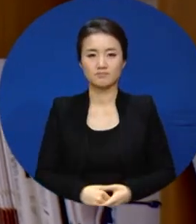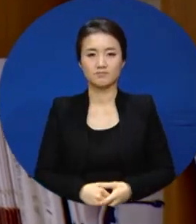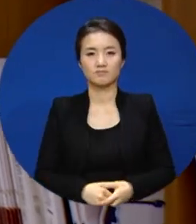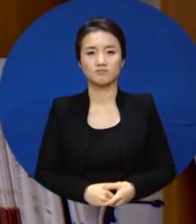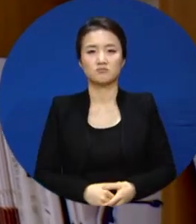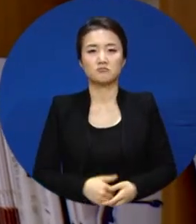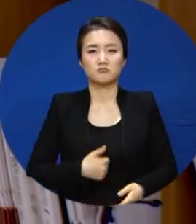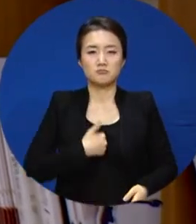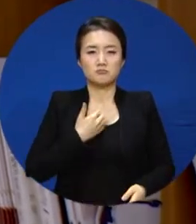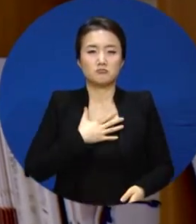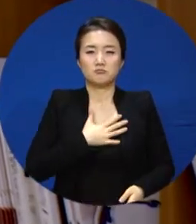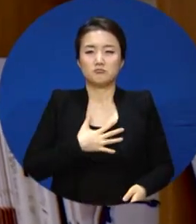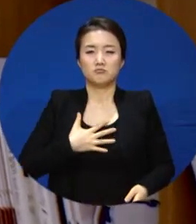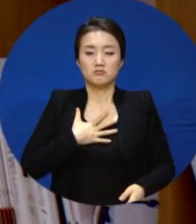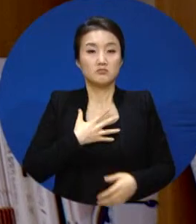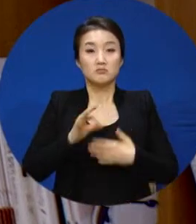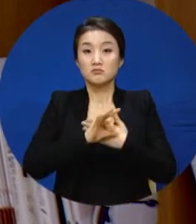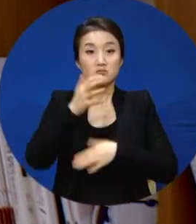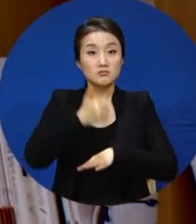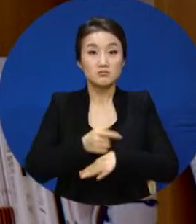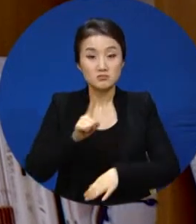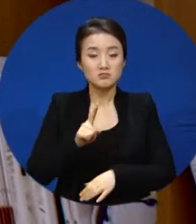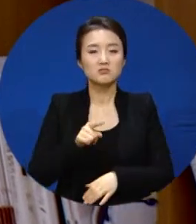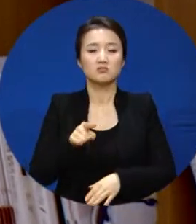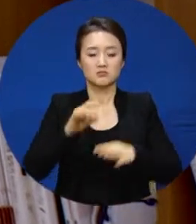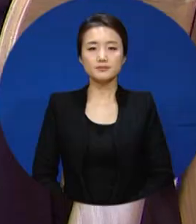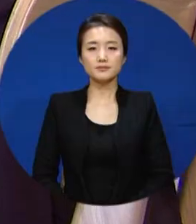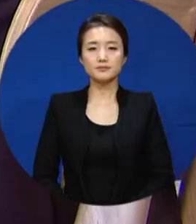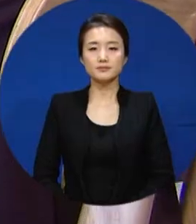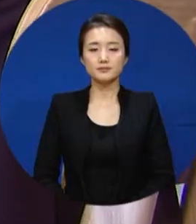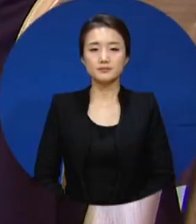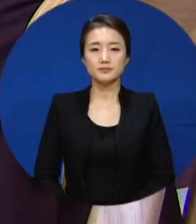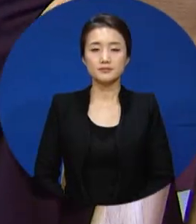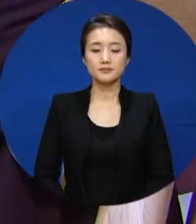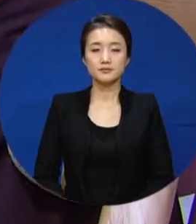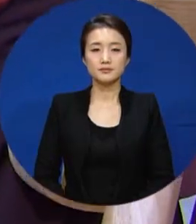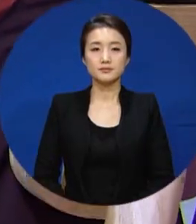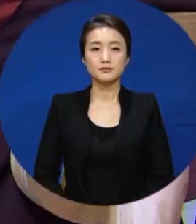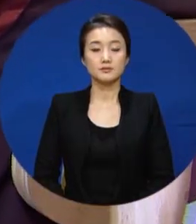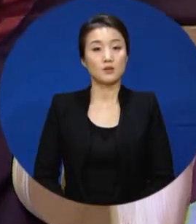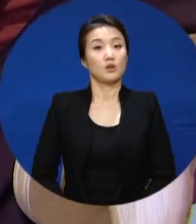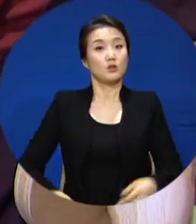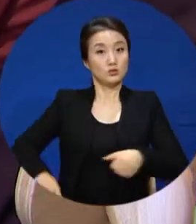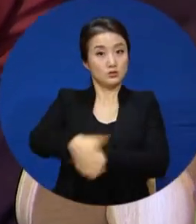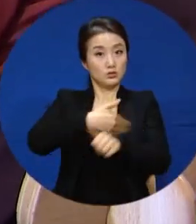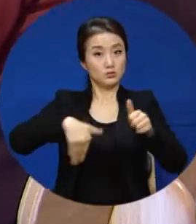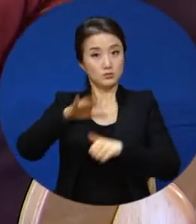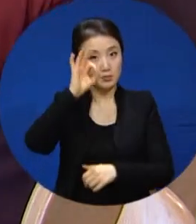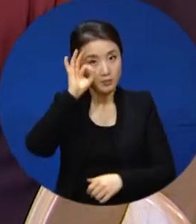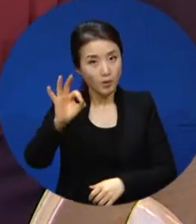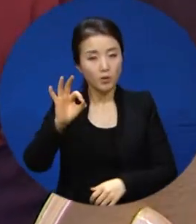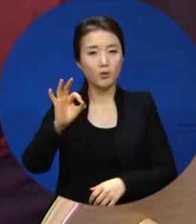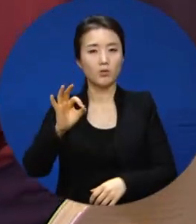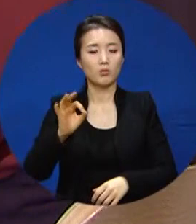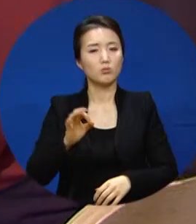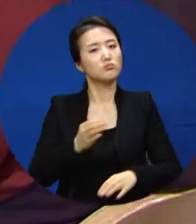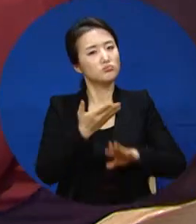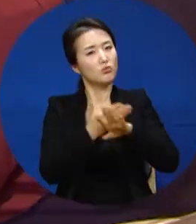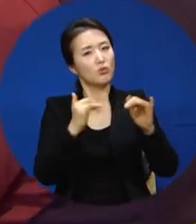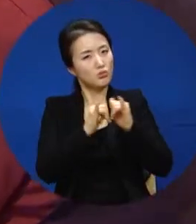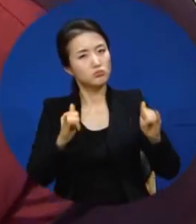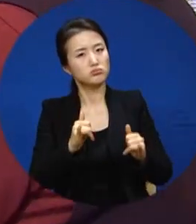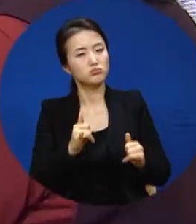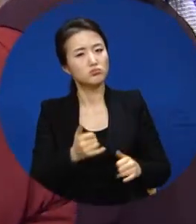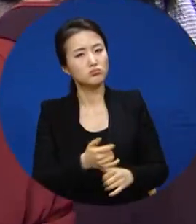노여워 하면 뭐가 자존감이 낮은 사람들이죠 자 그러면 의 주변에 보면 왜 다른 사람들은 그렇게 하는데 내가